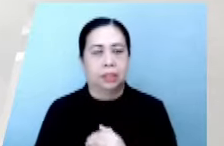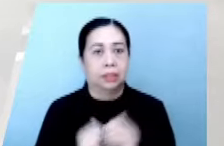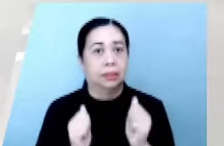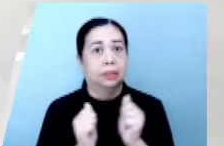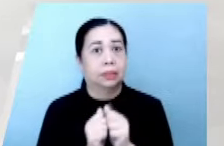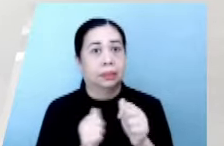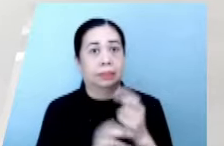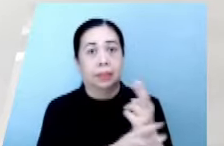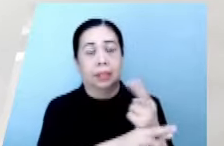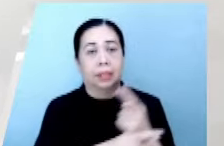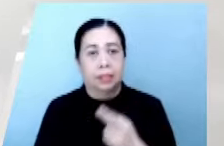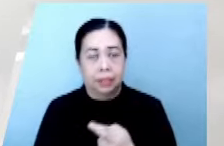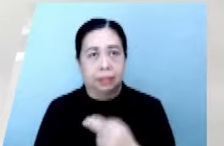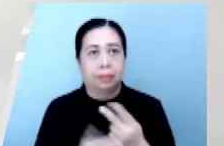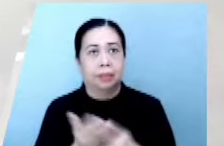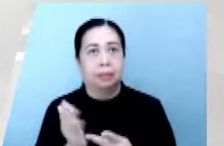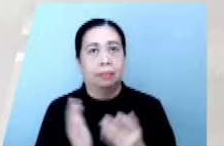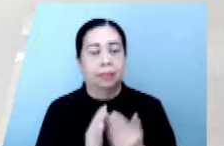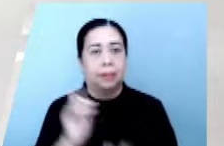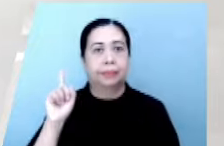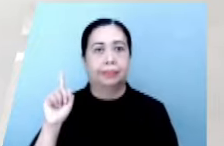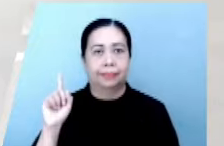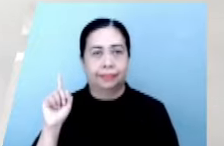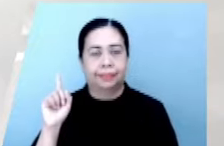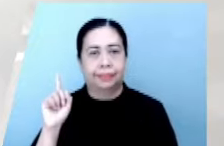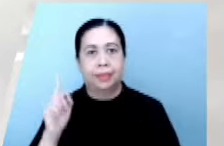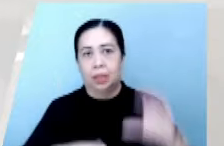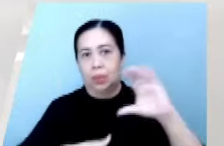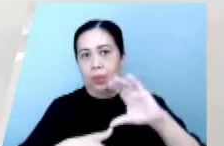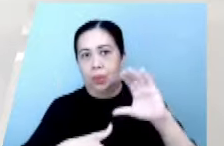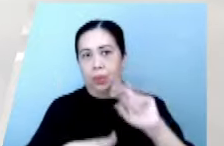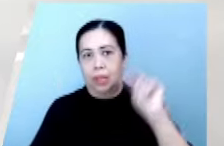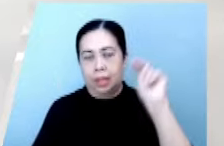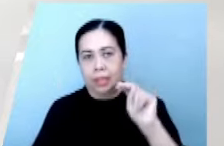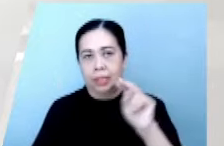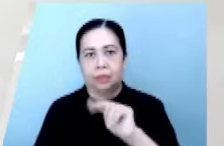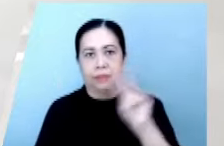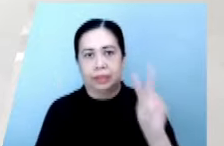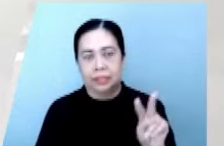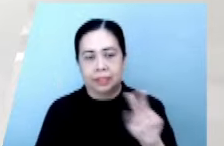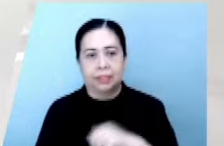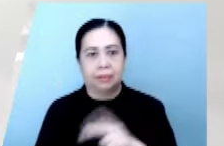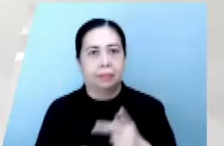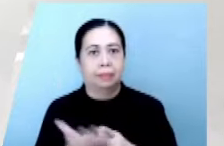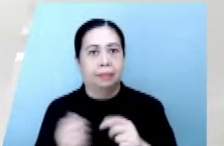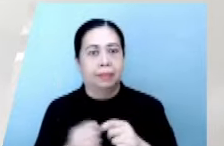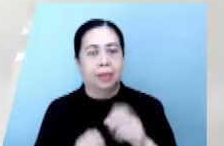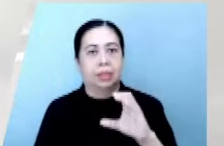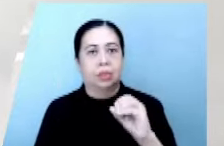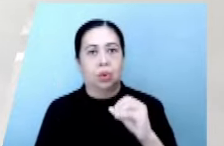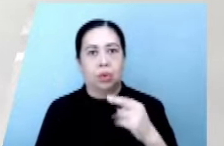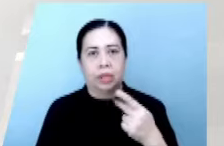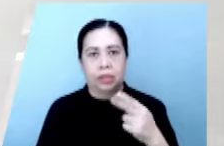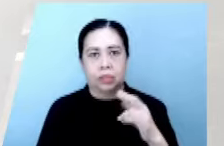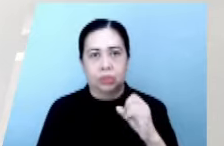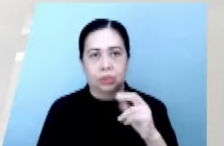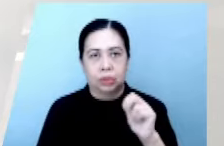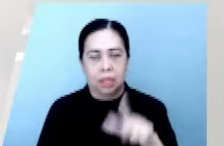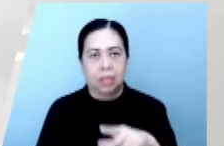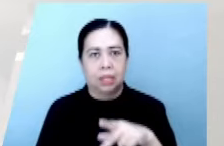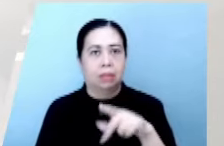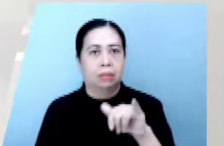aayusin ang parte ng kalsada sa North Caloocan, Novaliches, bahagi ng Congressional Avenue, Payatas Road at